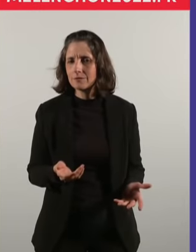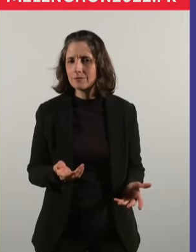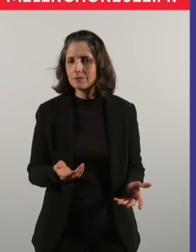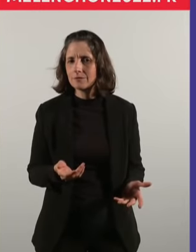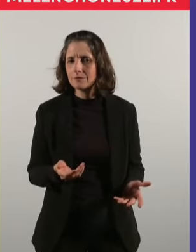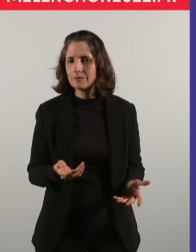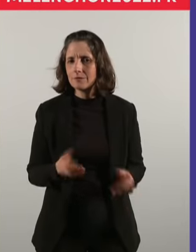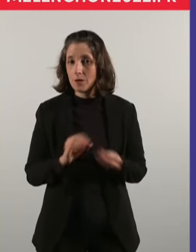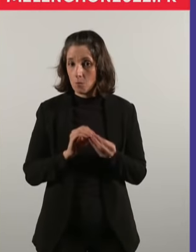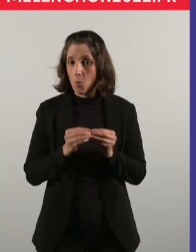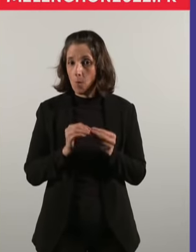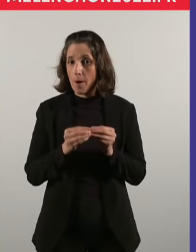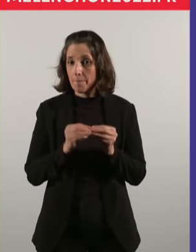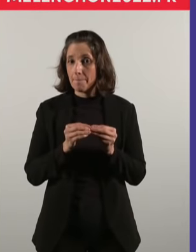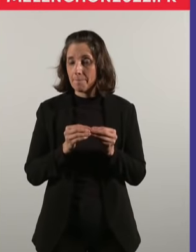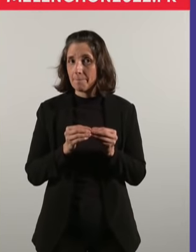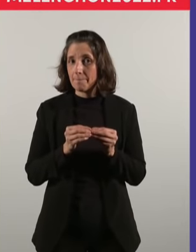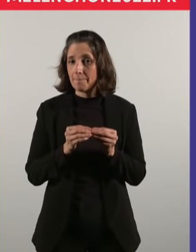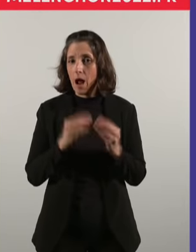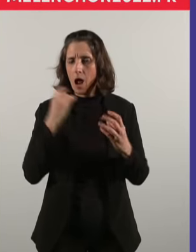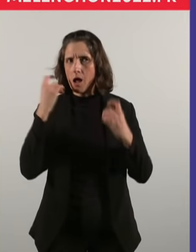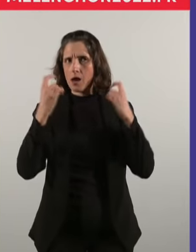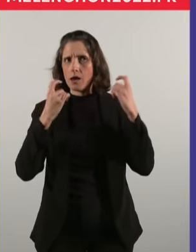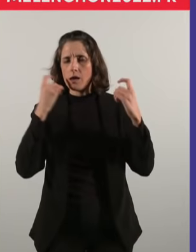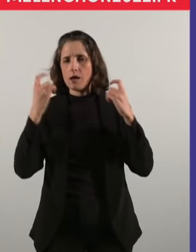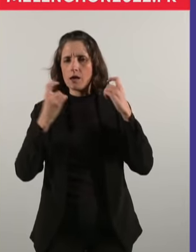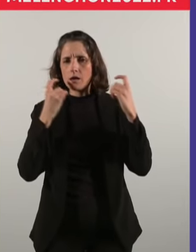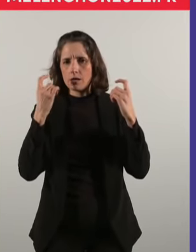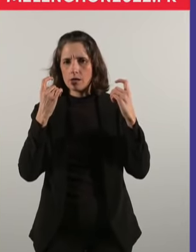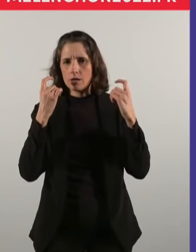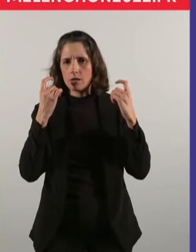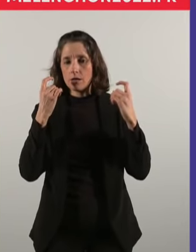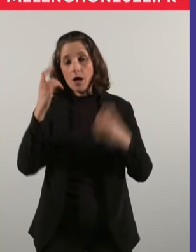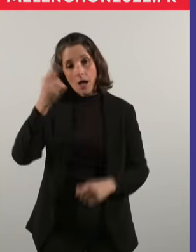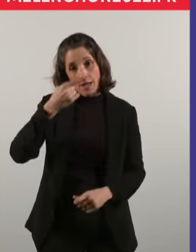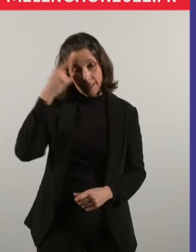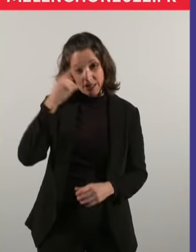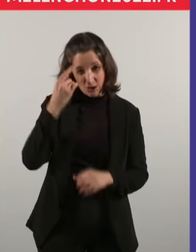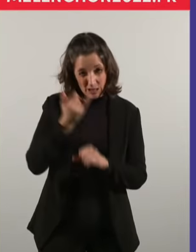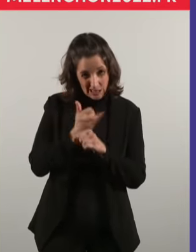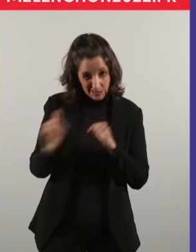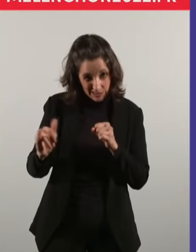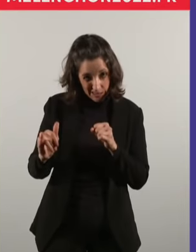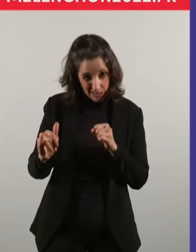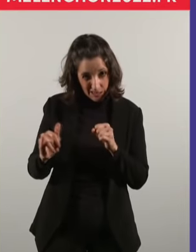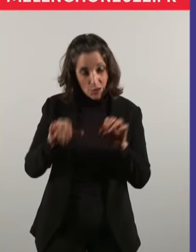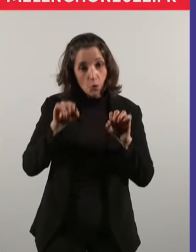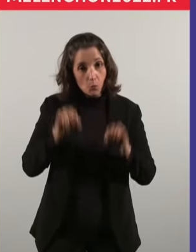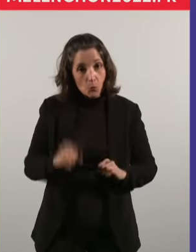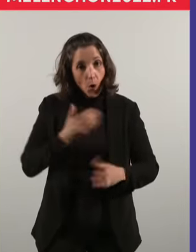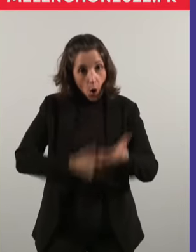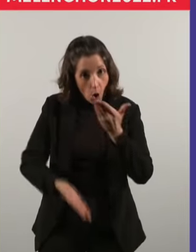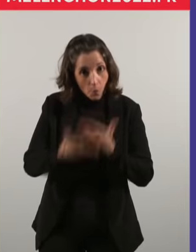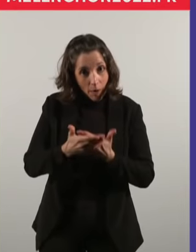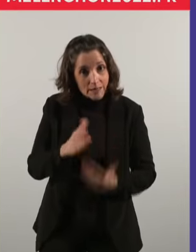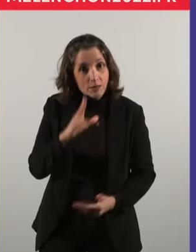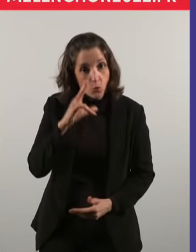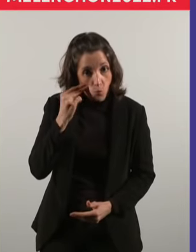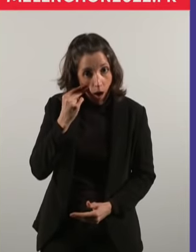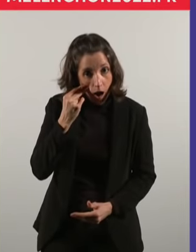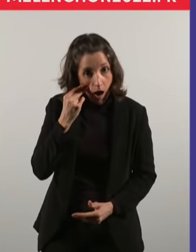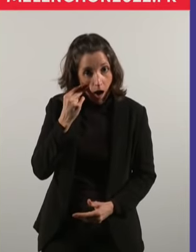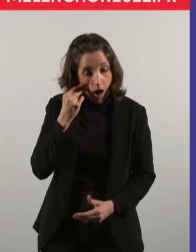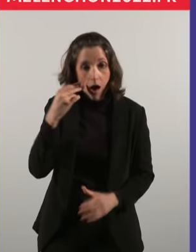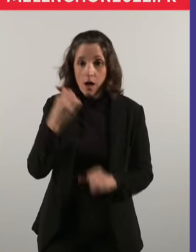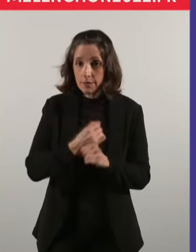posé. L'intelligence artificielle va donc permettre d'accomplir certaines tâches à la place des gens. Eh bien, parfait.